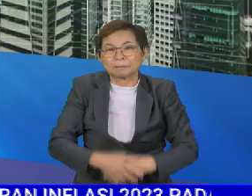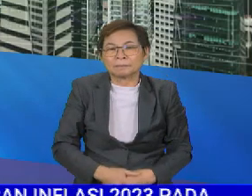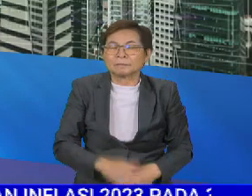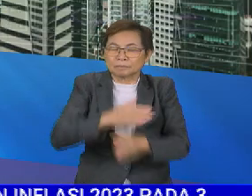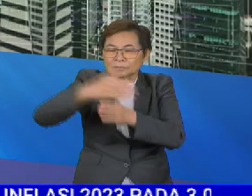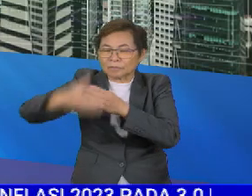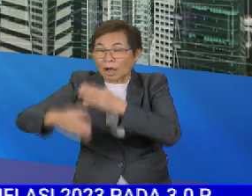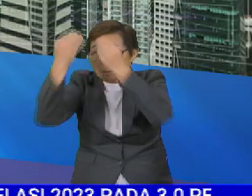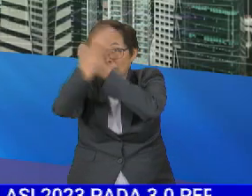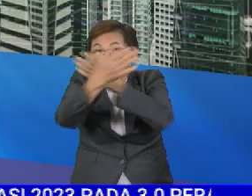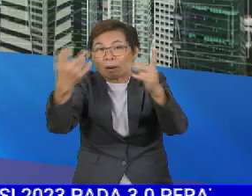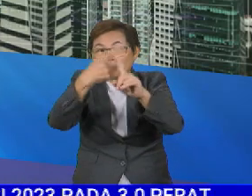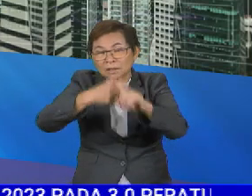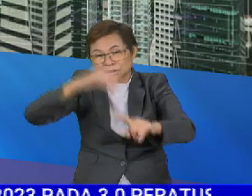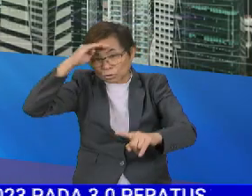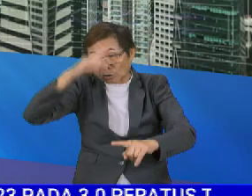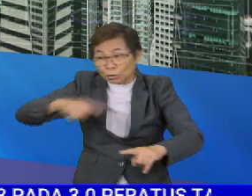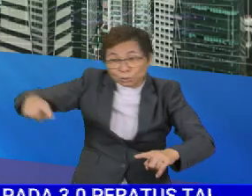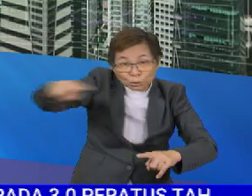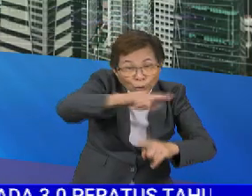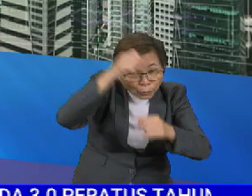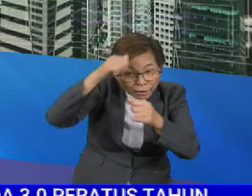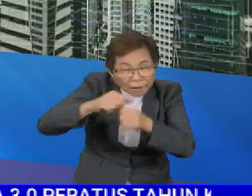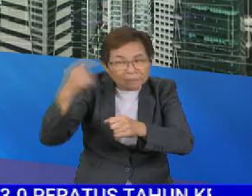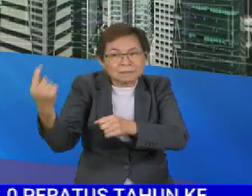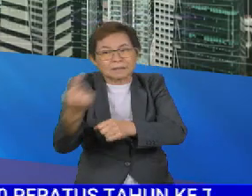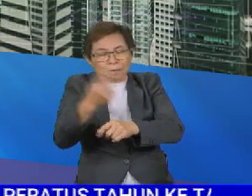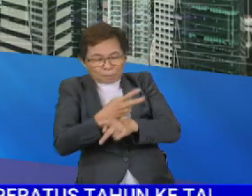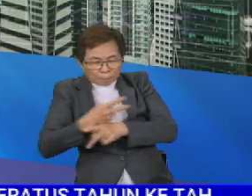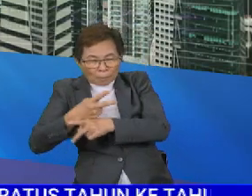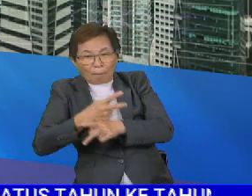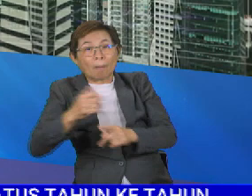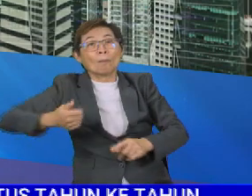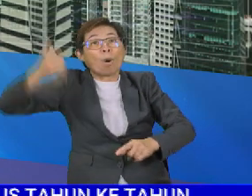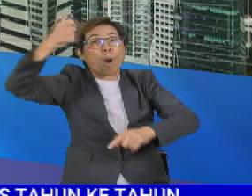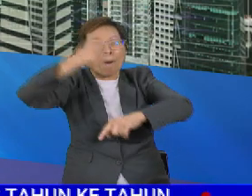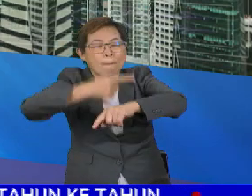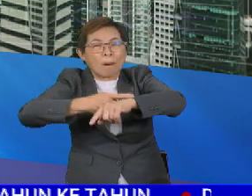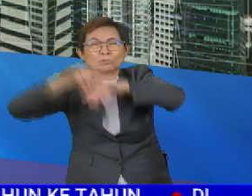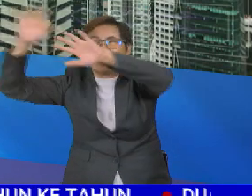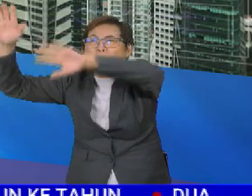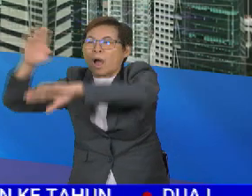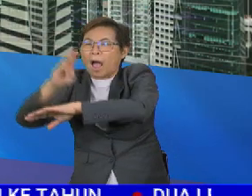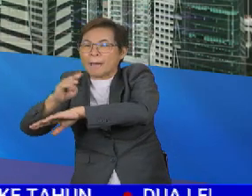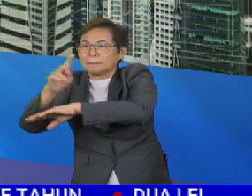Baik, itu saja perkongsian dari Johor petang ini. Anda diingatkan untuk sentiasa berwaspada, terutamanya pada musim monsun